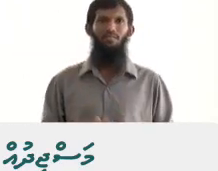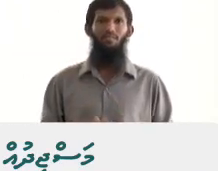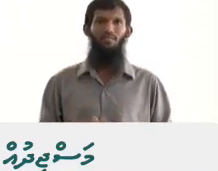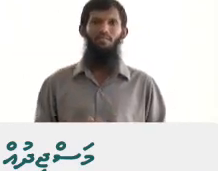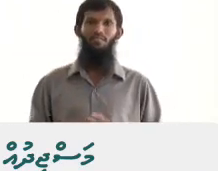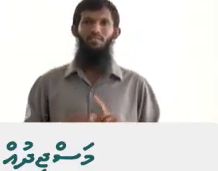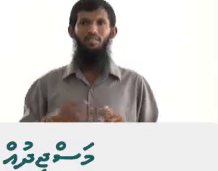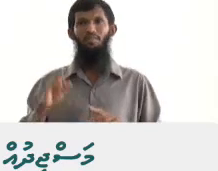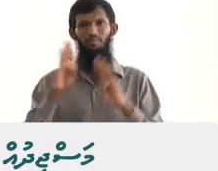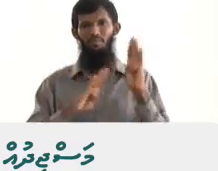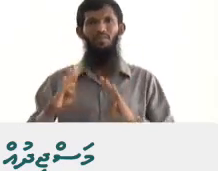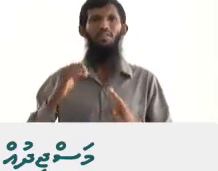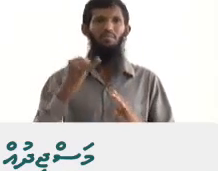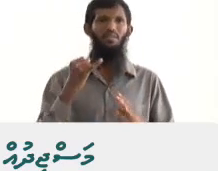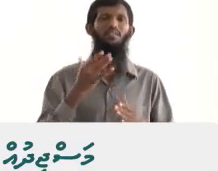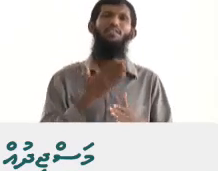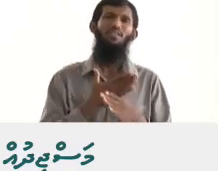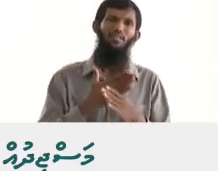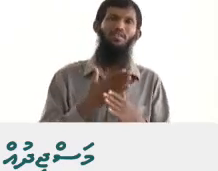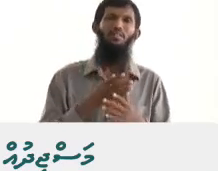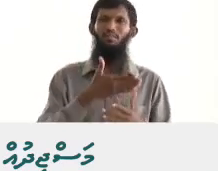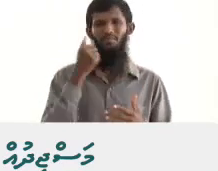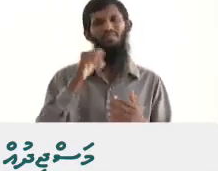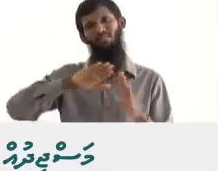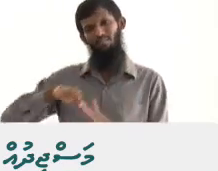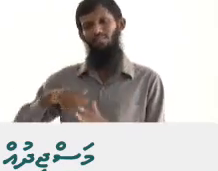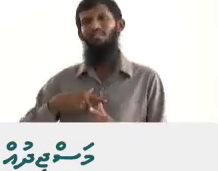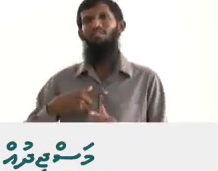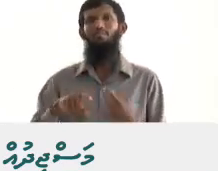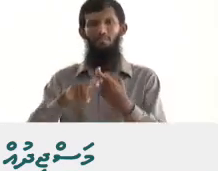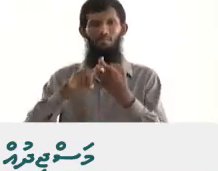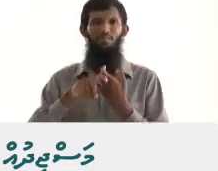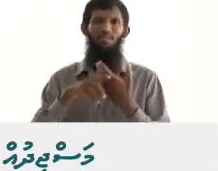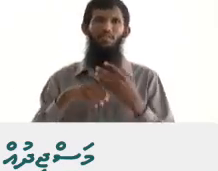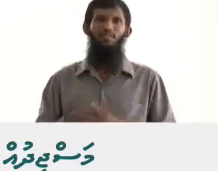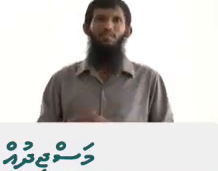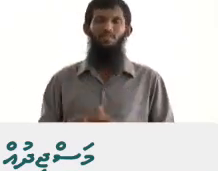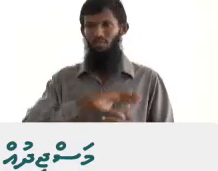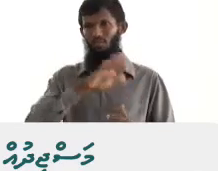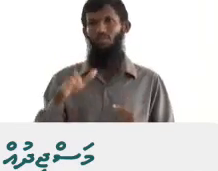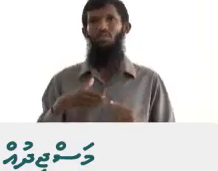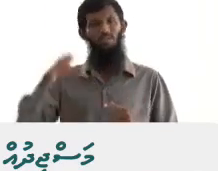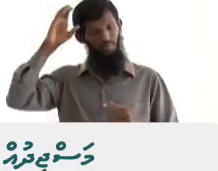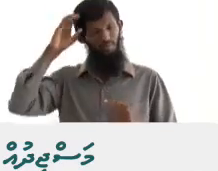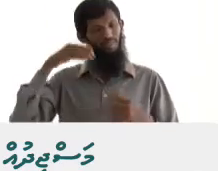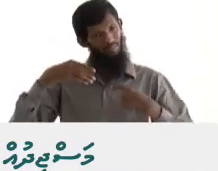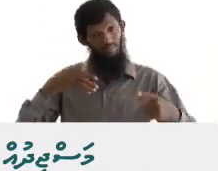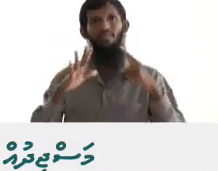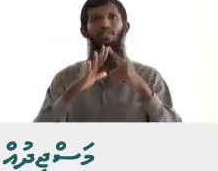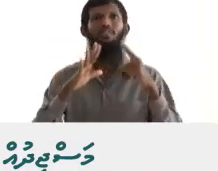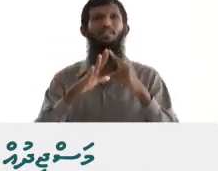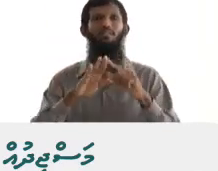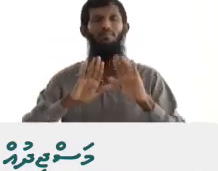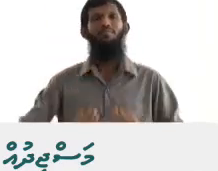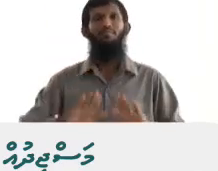কমায় আখলাগি বাবাতকুং আলমেঙ্গে মুজতামা সালামে কুরবা ইসলাম কম্বতি মিদি বেহি রাজ্য আবদুগে